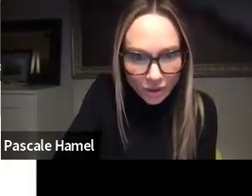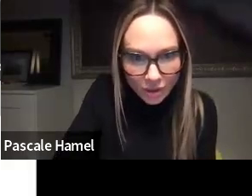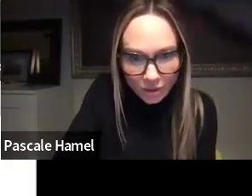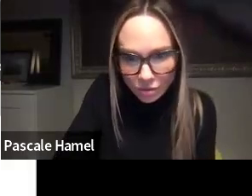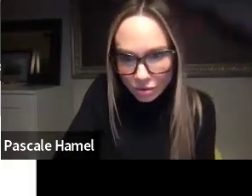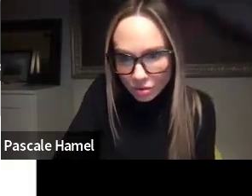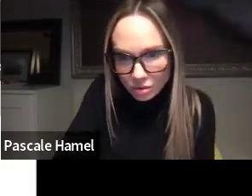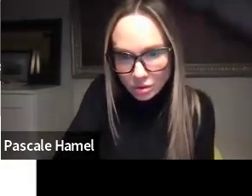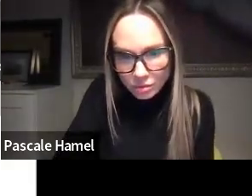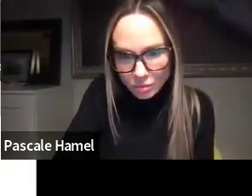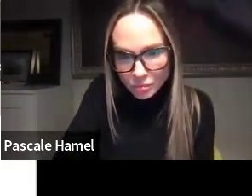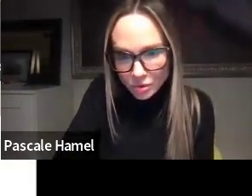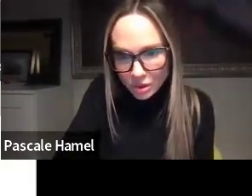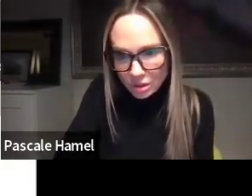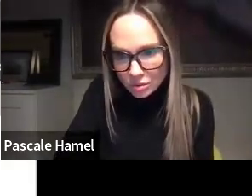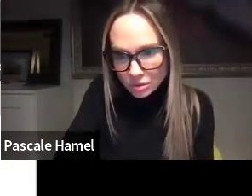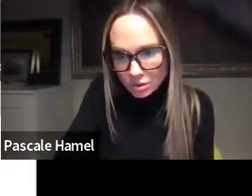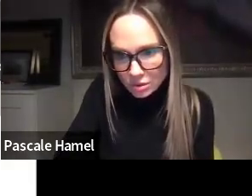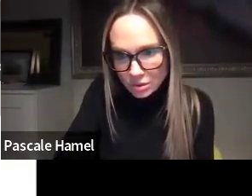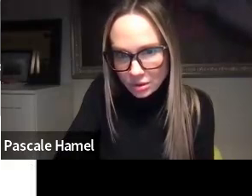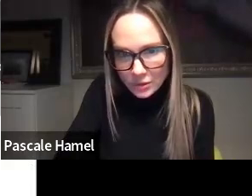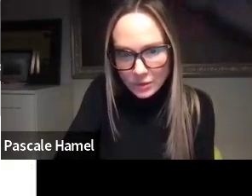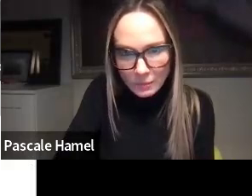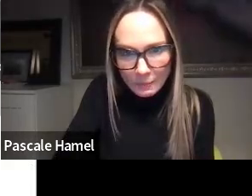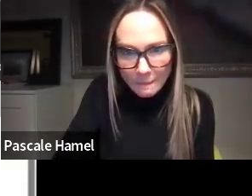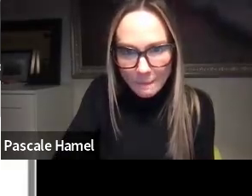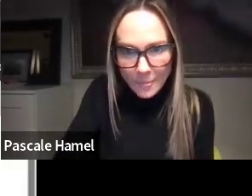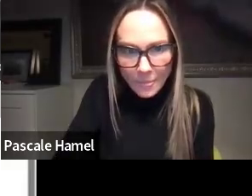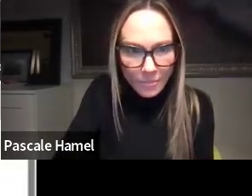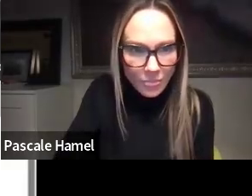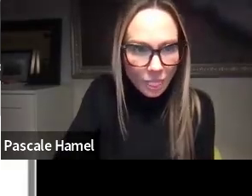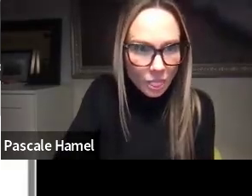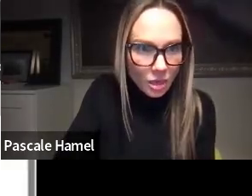a-tu moyen de. Non, on peut pas, il n'y a rien d'autre.